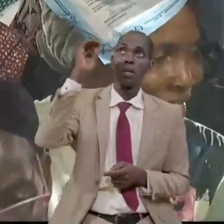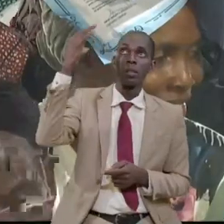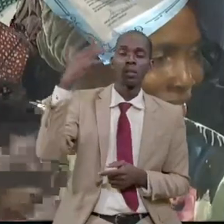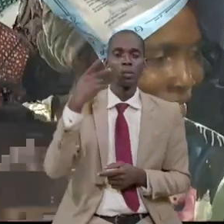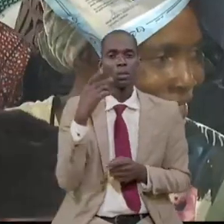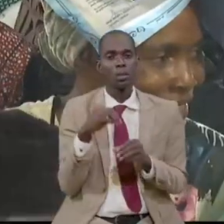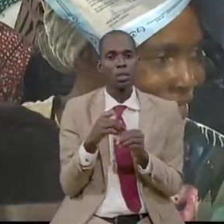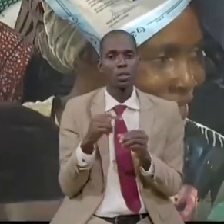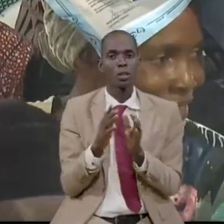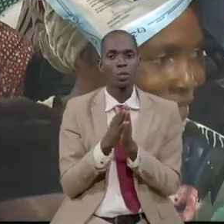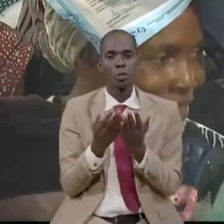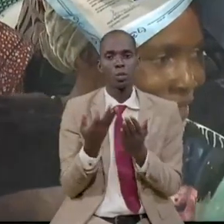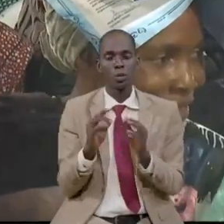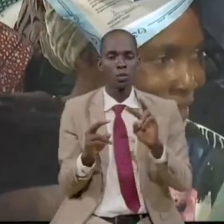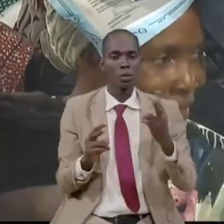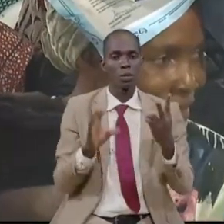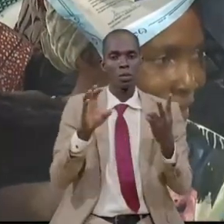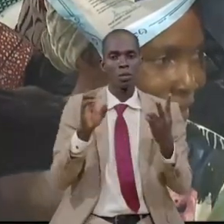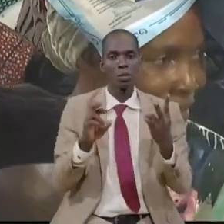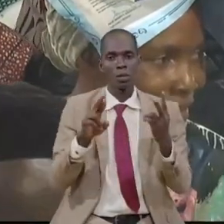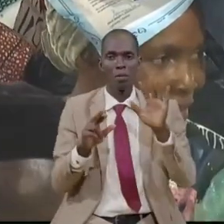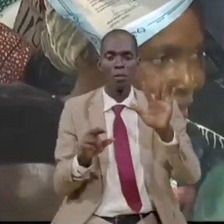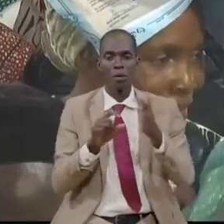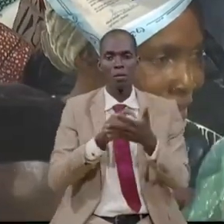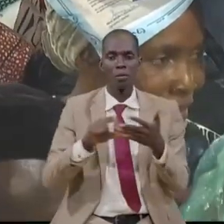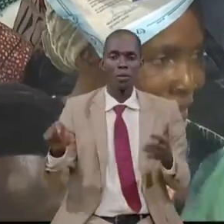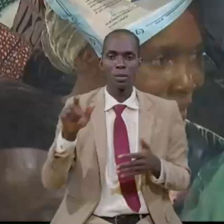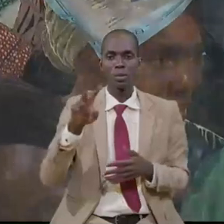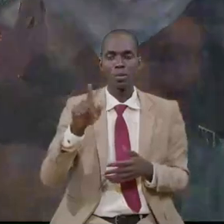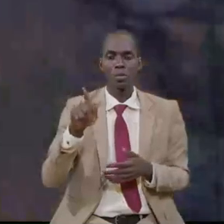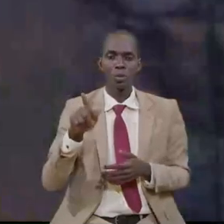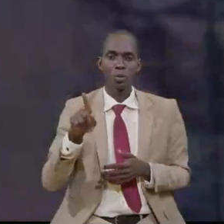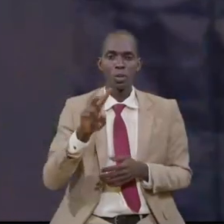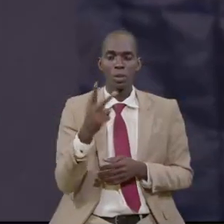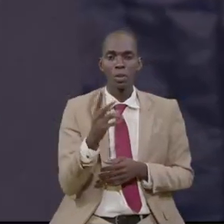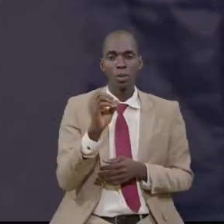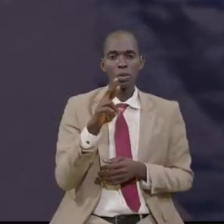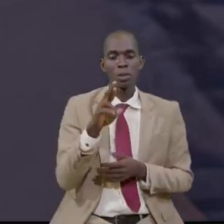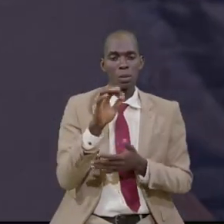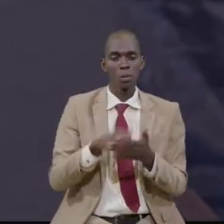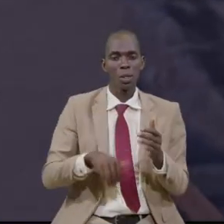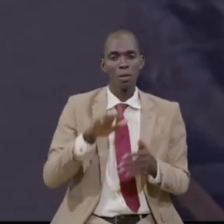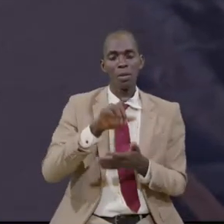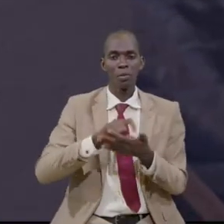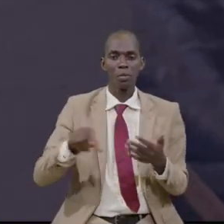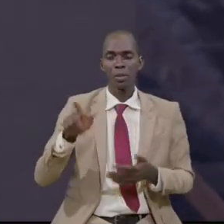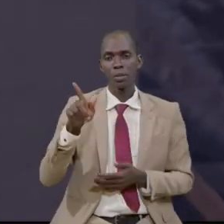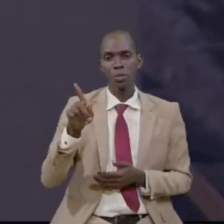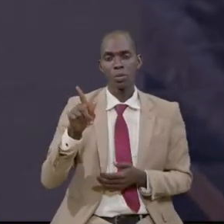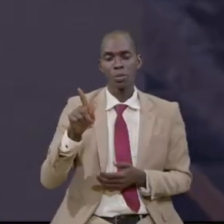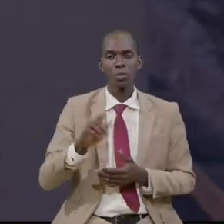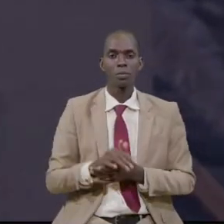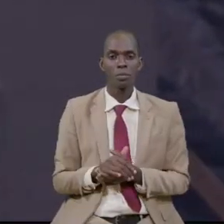allons à 2 Corinthiens chapitre 5, 21. 2 Corinthiens 5,